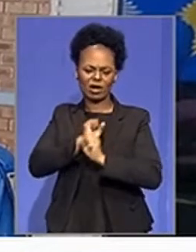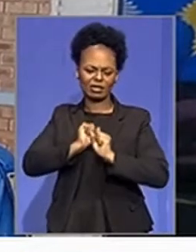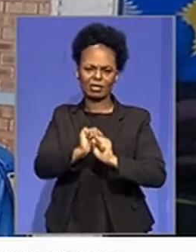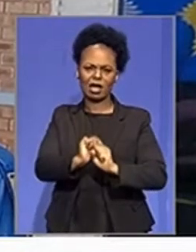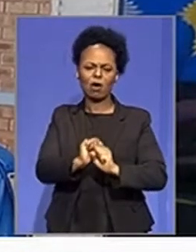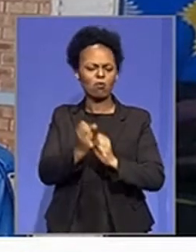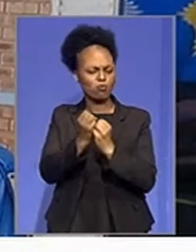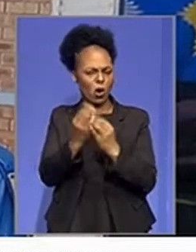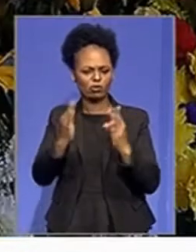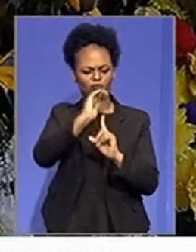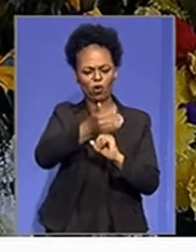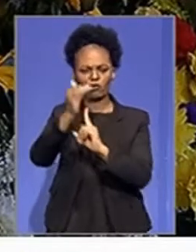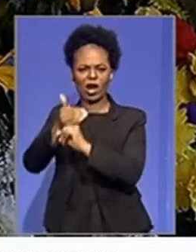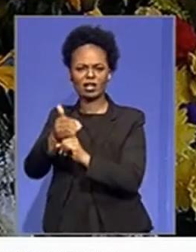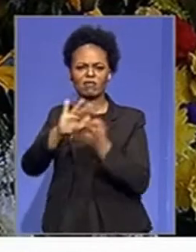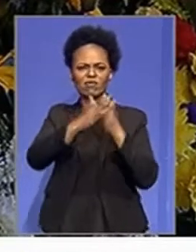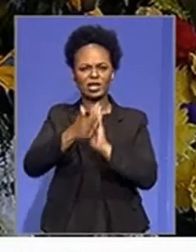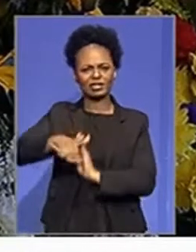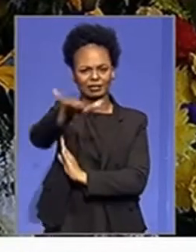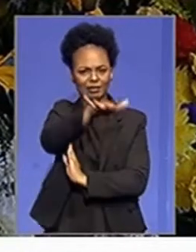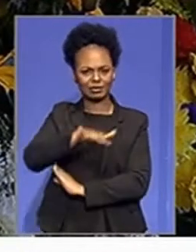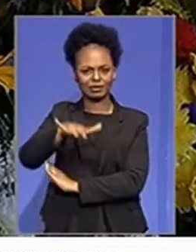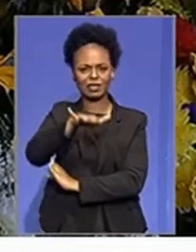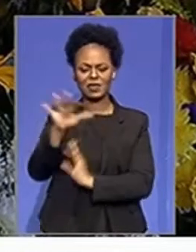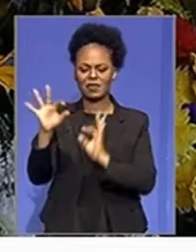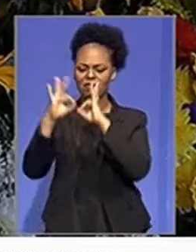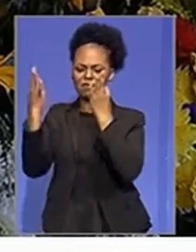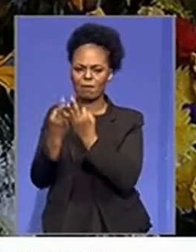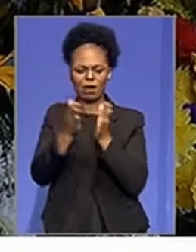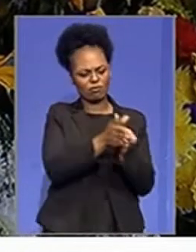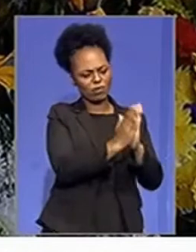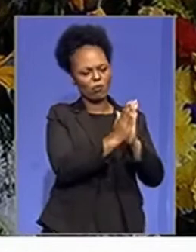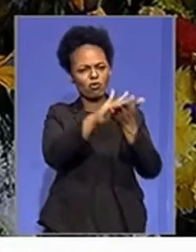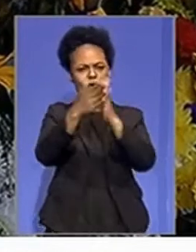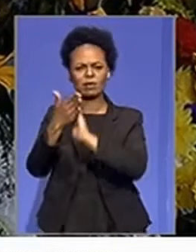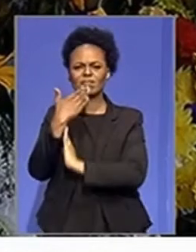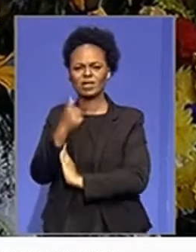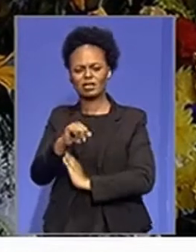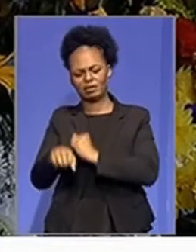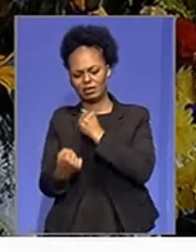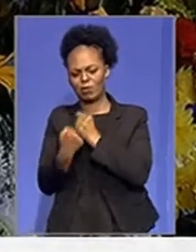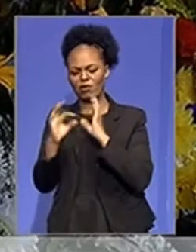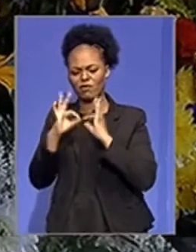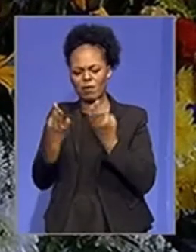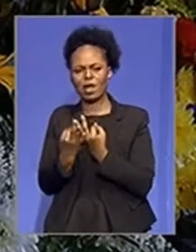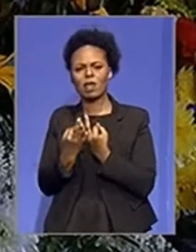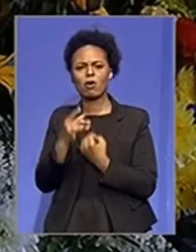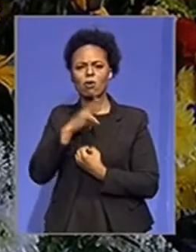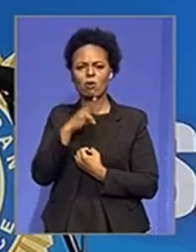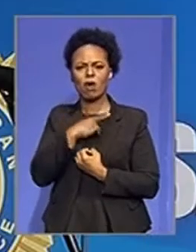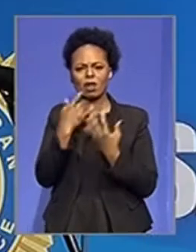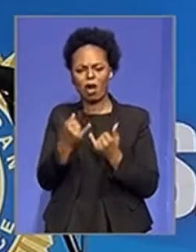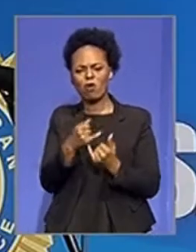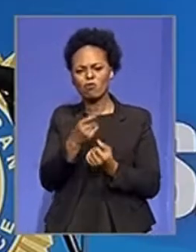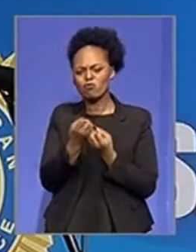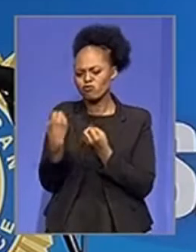baahi. Ha ba malapa a bona a ipileditse ho baahi ho tshehetsa malapa a mapolesa a bolawang.